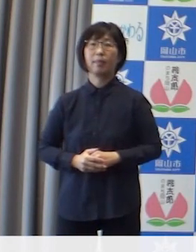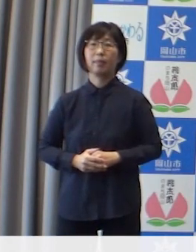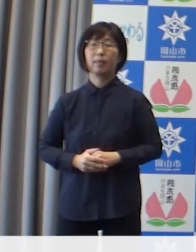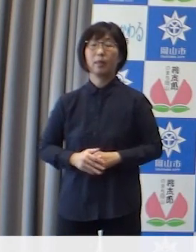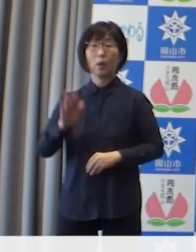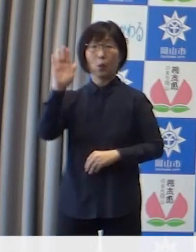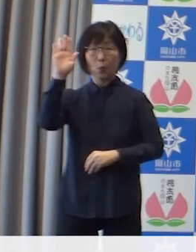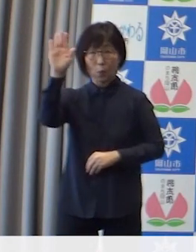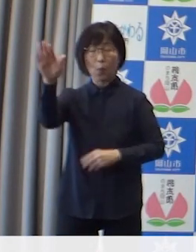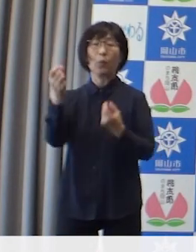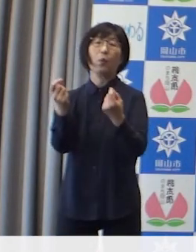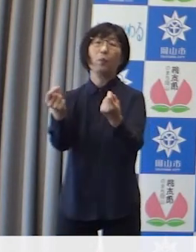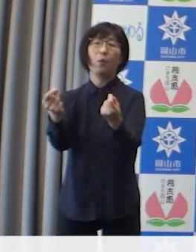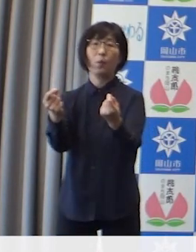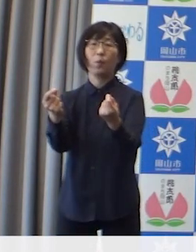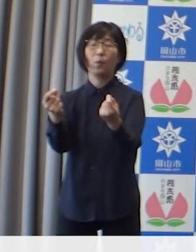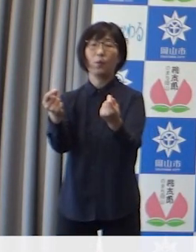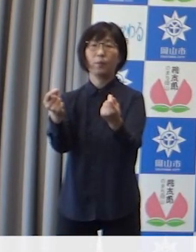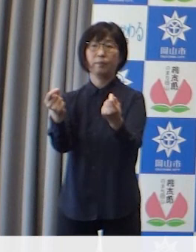今後も